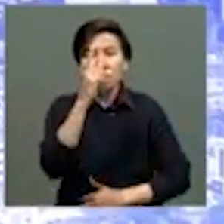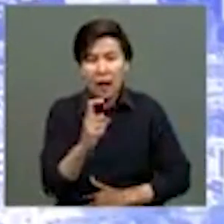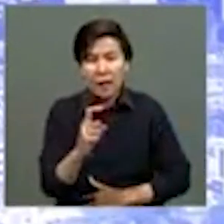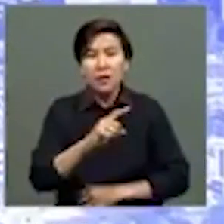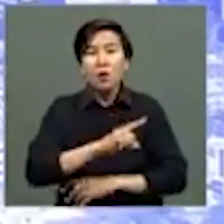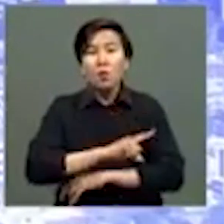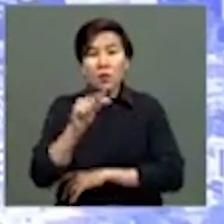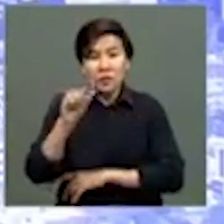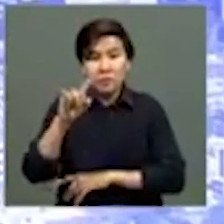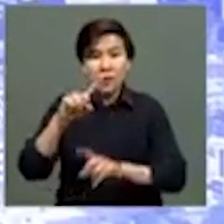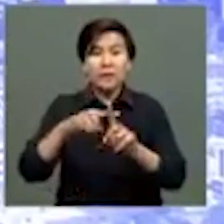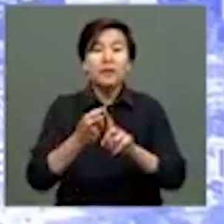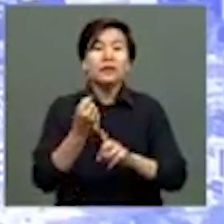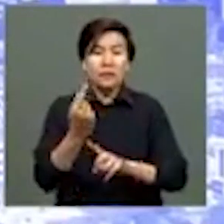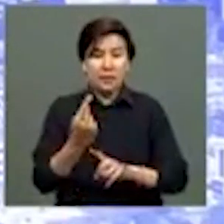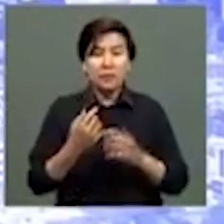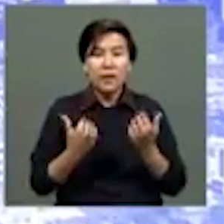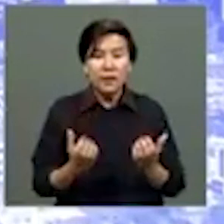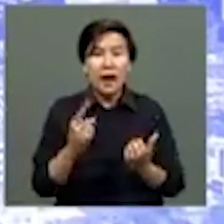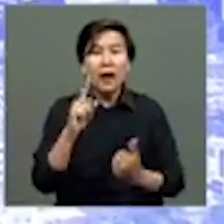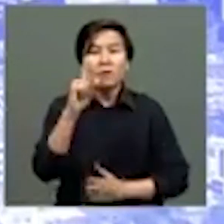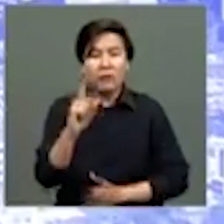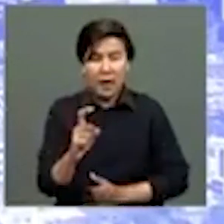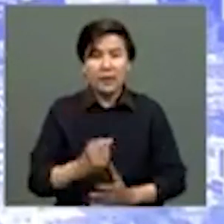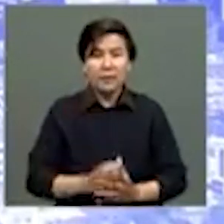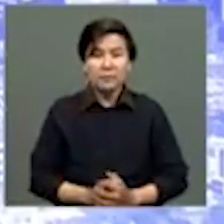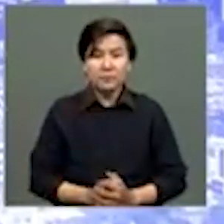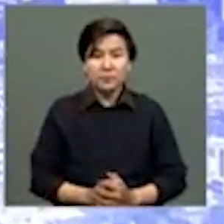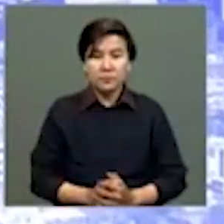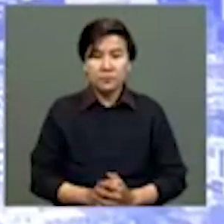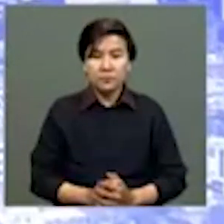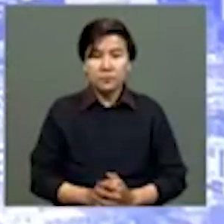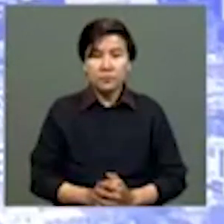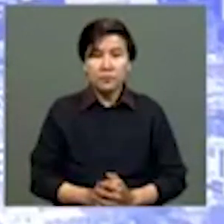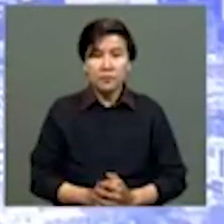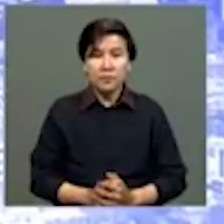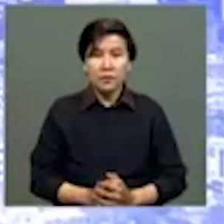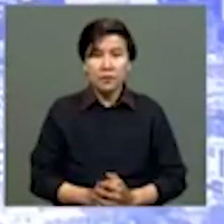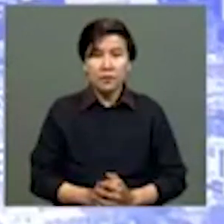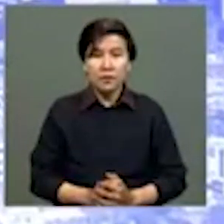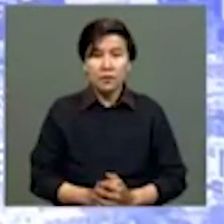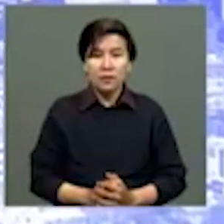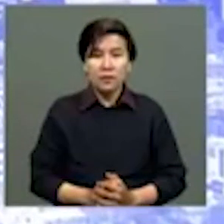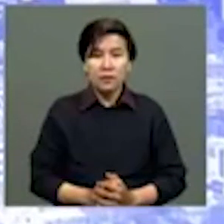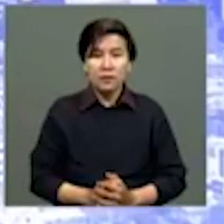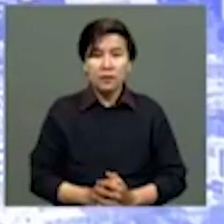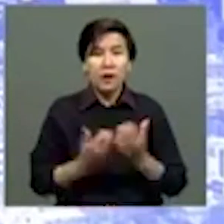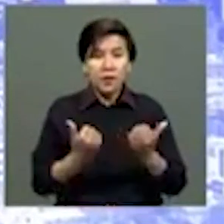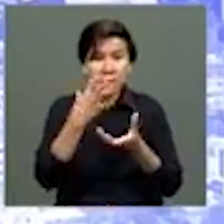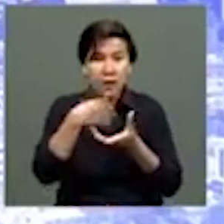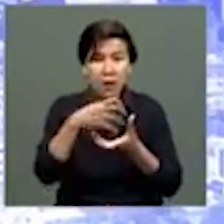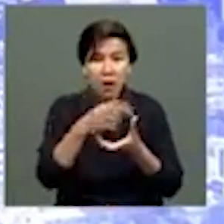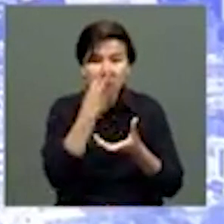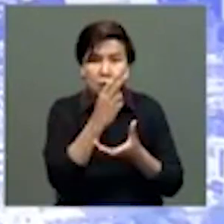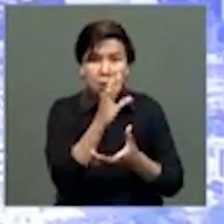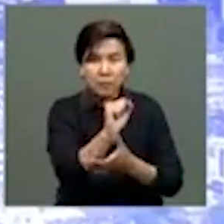ความเสียใจกับครอบครัวผู้ที่เสียชีวิตด้วยนะคะไปดูรายงานที่เราเน้นย้ำให้ทุกท่านได้สังเ